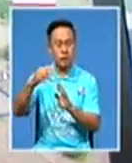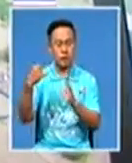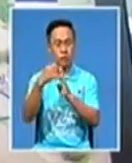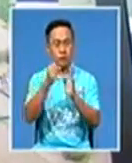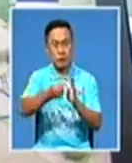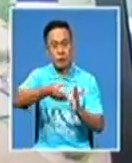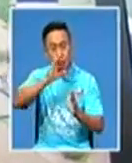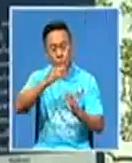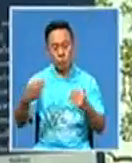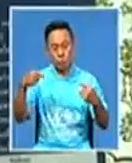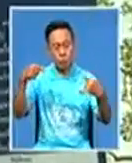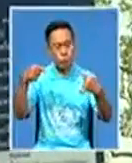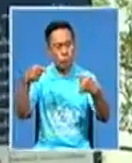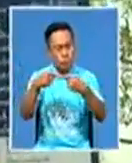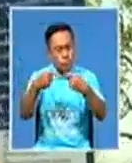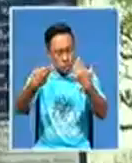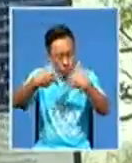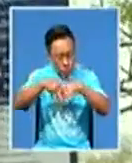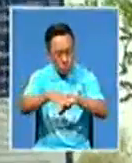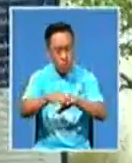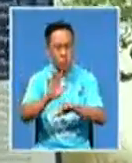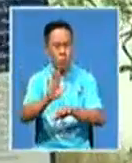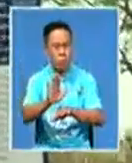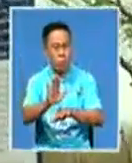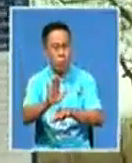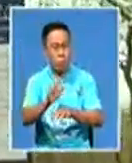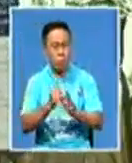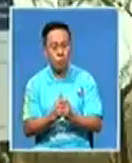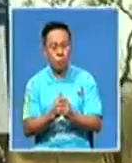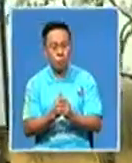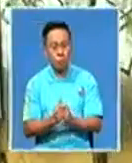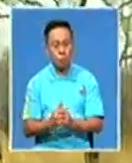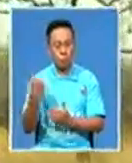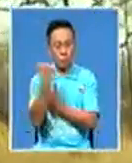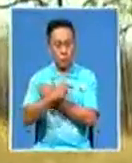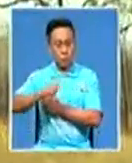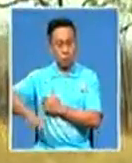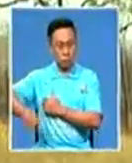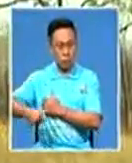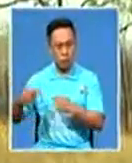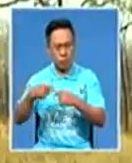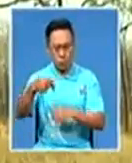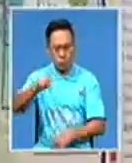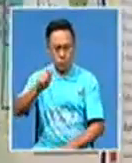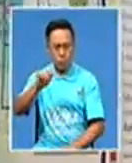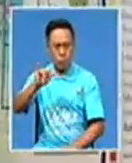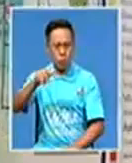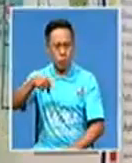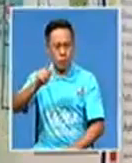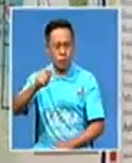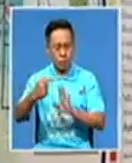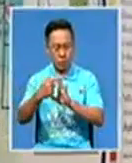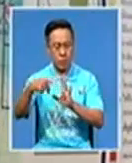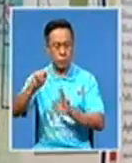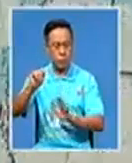แก้วนะครับก็จะเป็นจุดเชื่อมโยงเขตเศรษฐกิจพิเศษของกัมพูชานะครับในเขตปอยเป็ดอูเนียงก็สาม